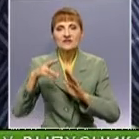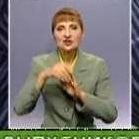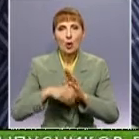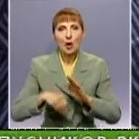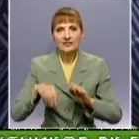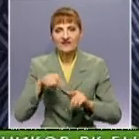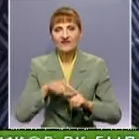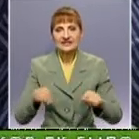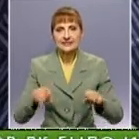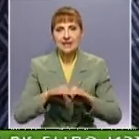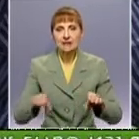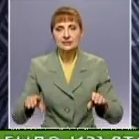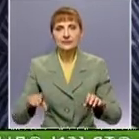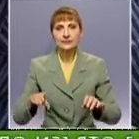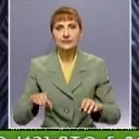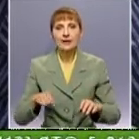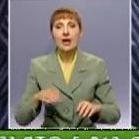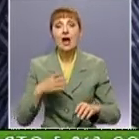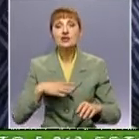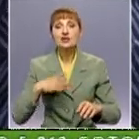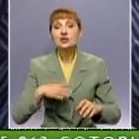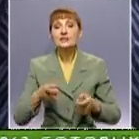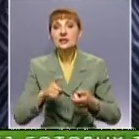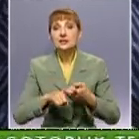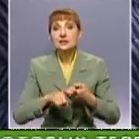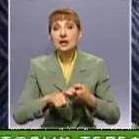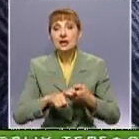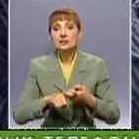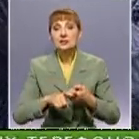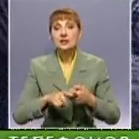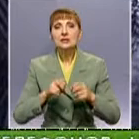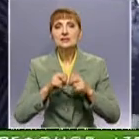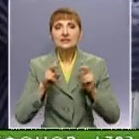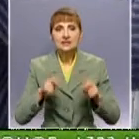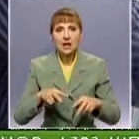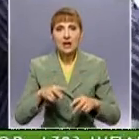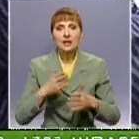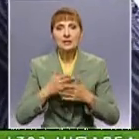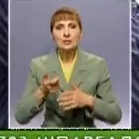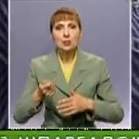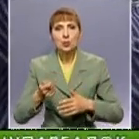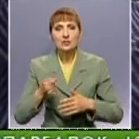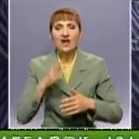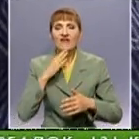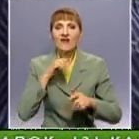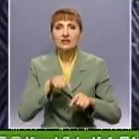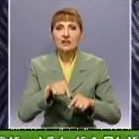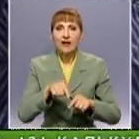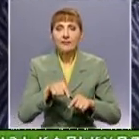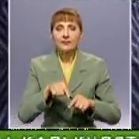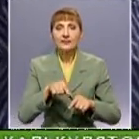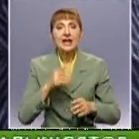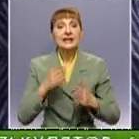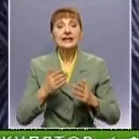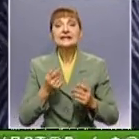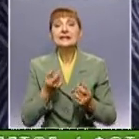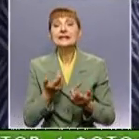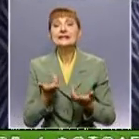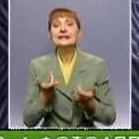сеть. Провода для чего соединяются? Потом прозванится, специальный пульт есть, вывода будут. Если